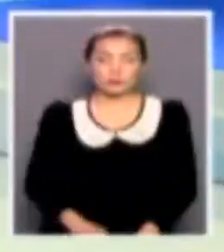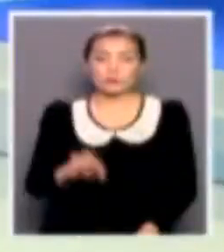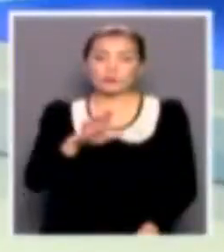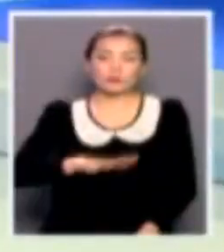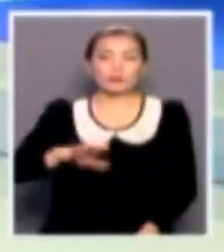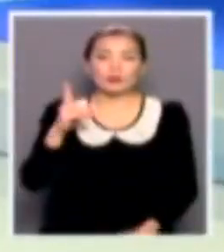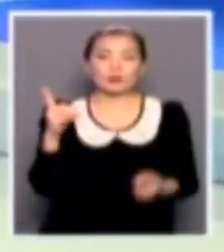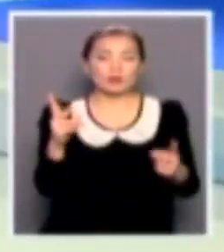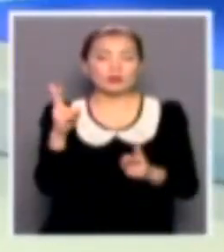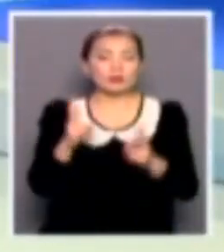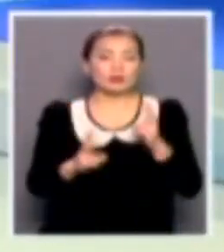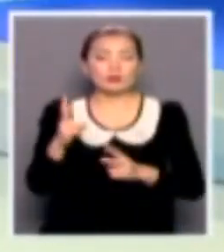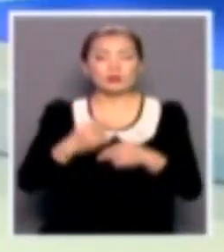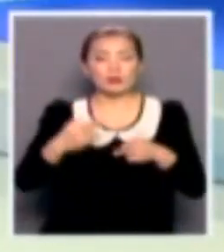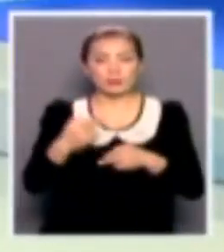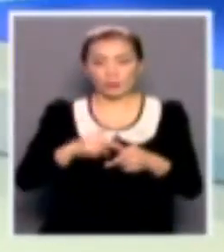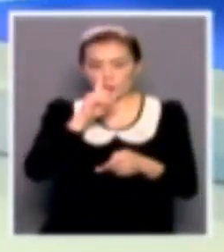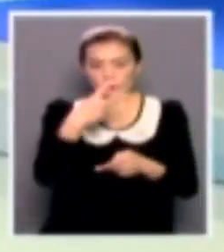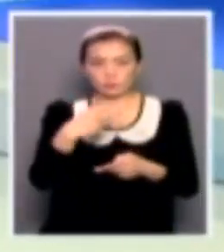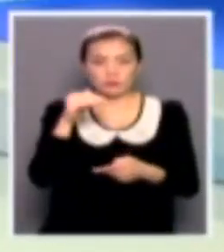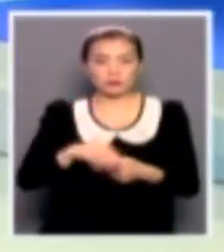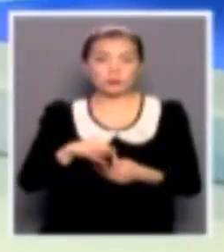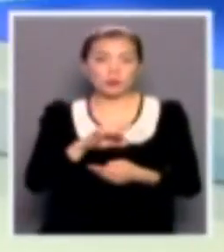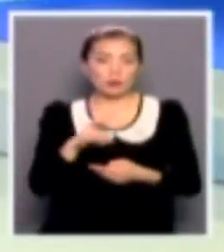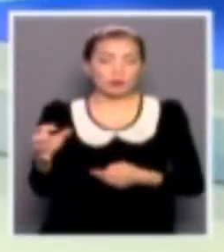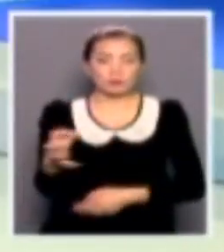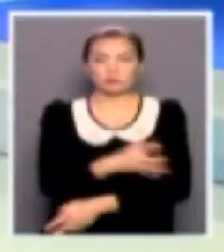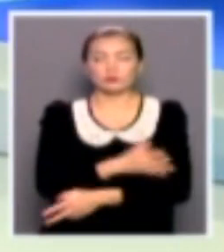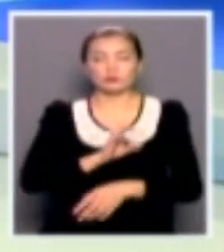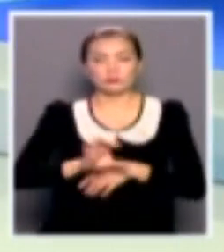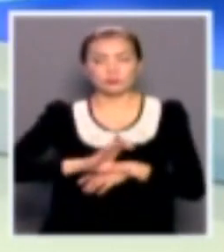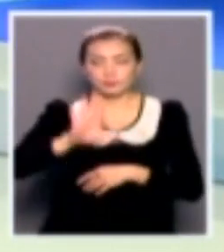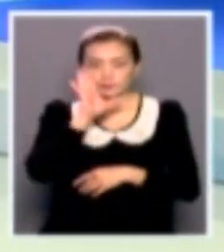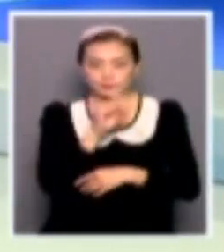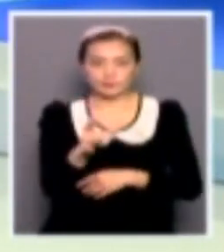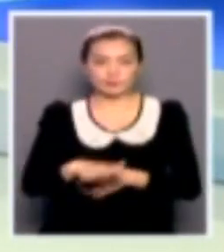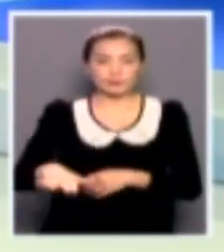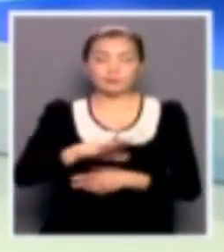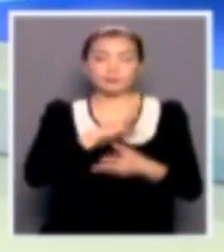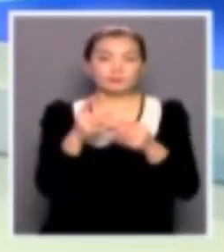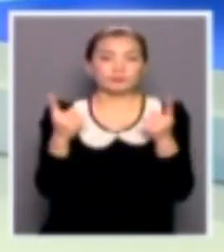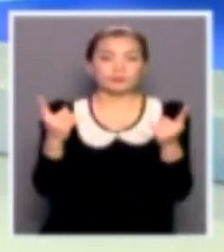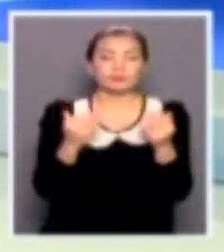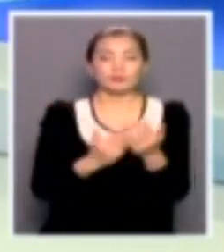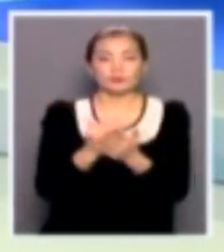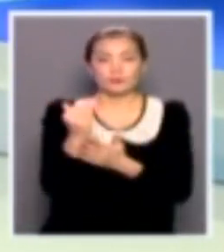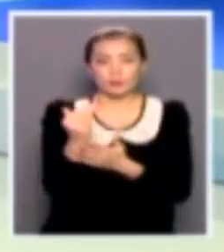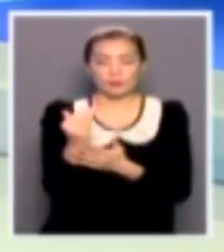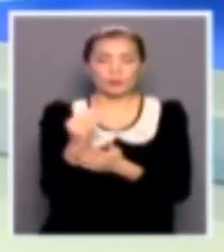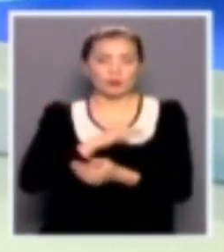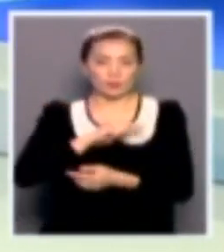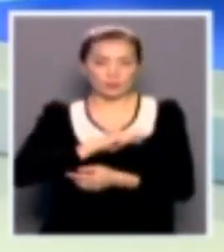Атыраудағы ең ірі металл өңдеу зауыты жылына 20 мың тоннаға жуық темір өңдейді. Бұл республика бойынша ең жоғарғы